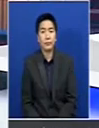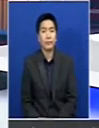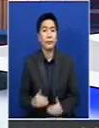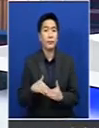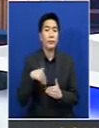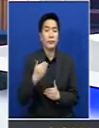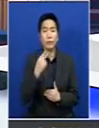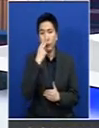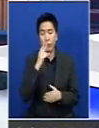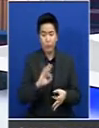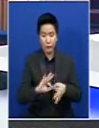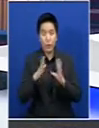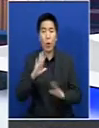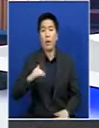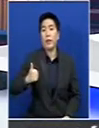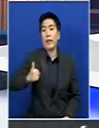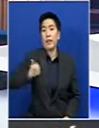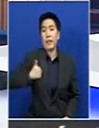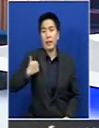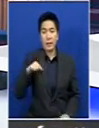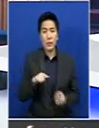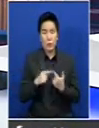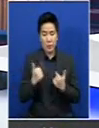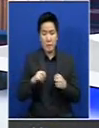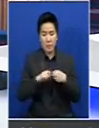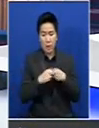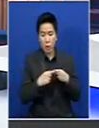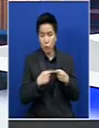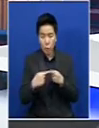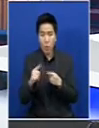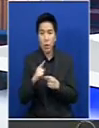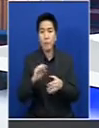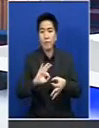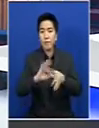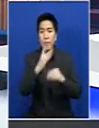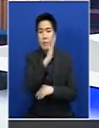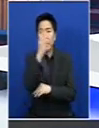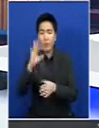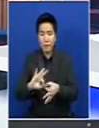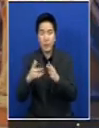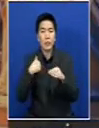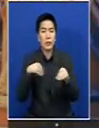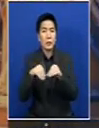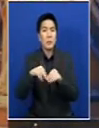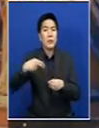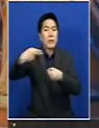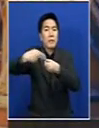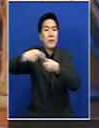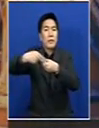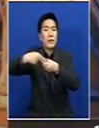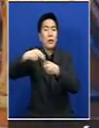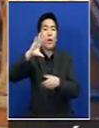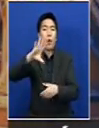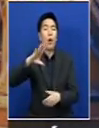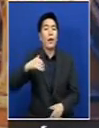ขยับไปดูสถานการณ์ไฟป่าที่แคนาดานะคะตอนนี้ยังคงลุกลามอย่างหนักโดยเฉพาะไฟป่าที่เกิดขึ้นบริเวณแหล่งน้ำมันทางตอนกล